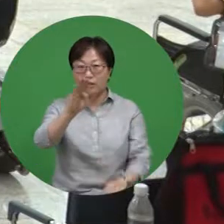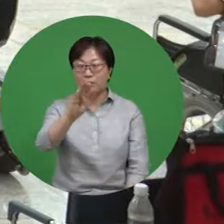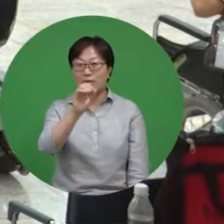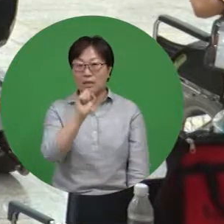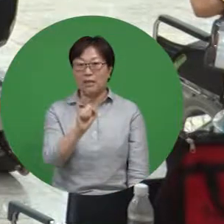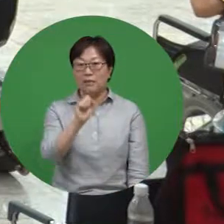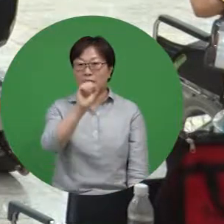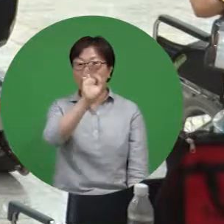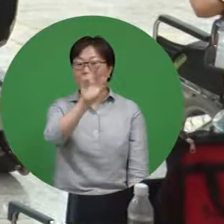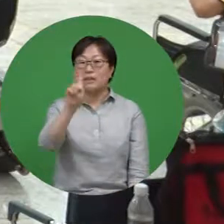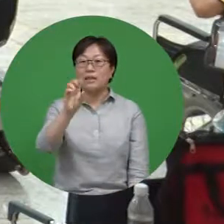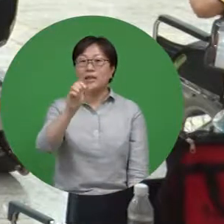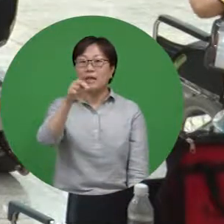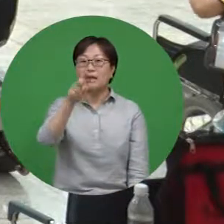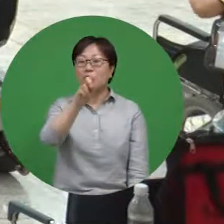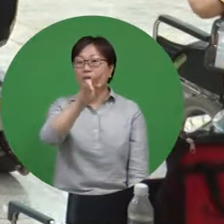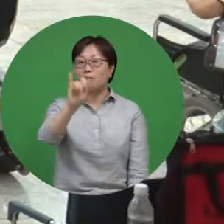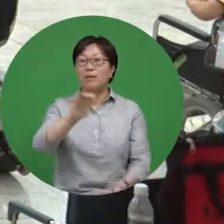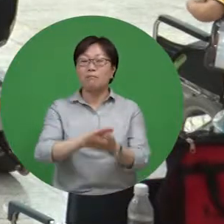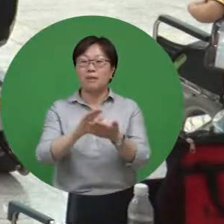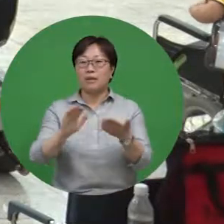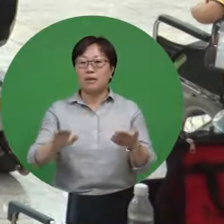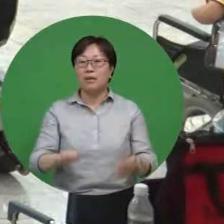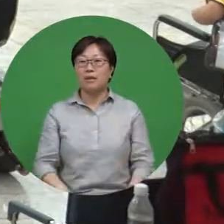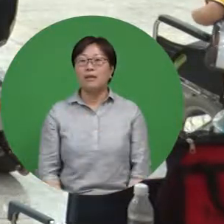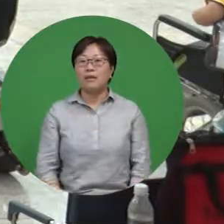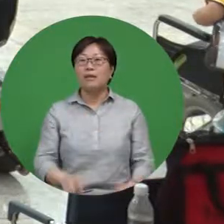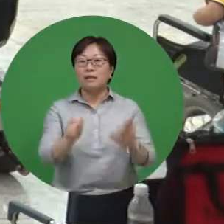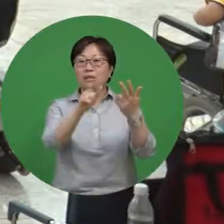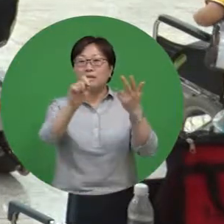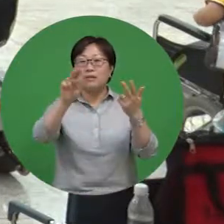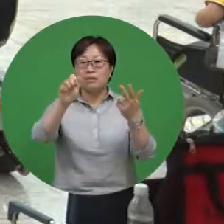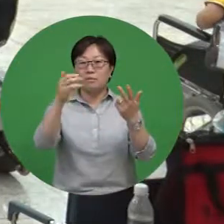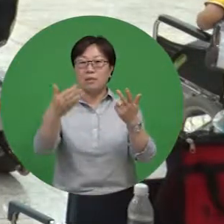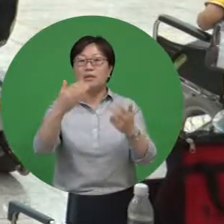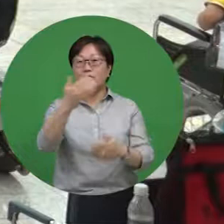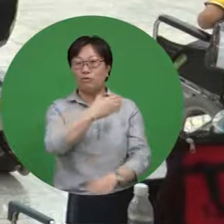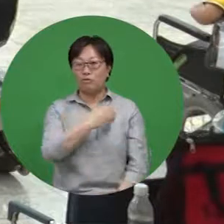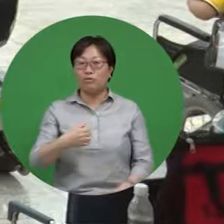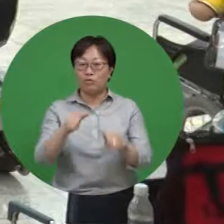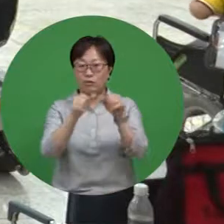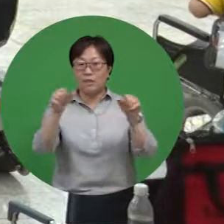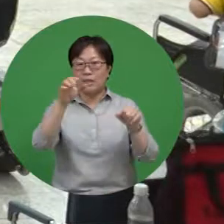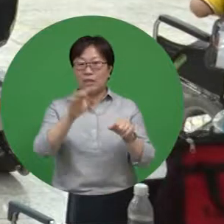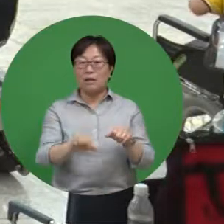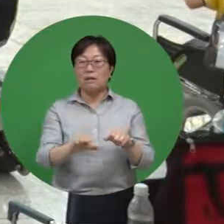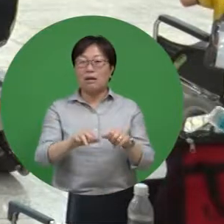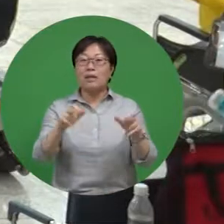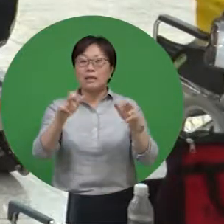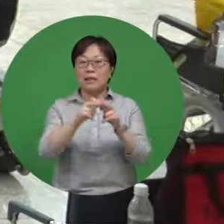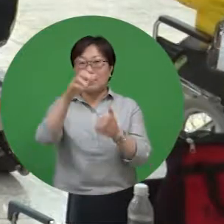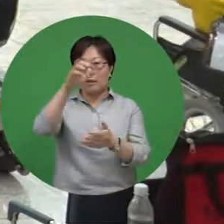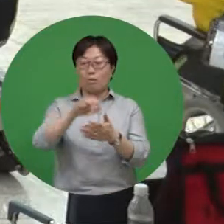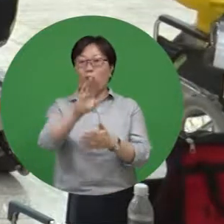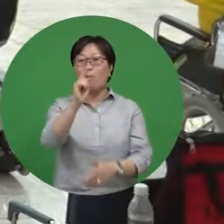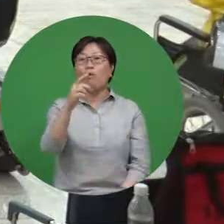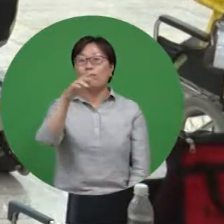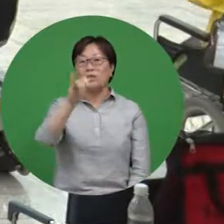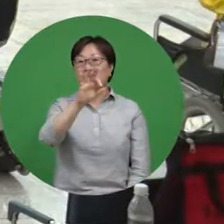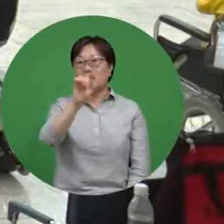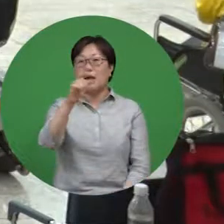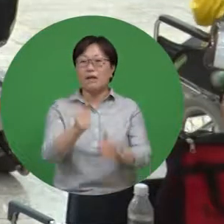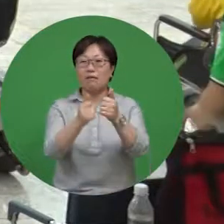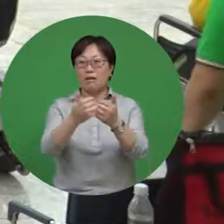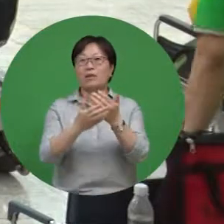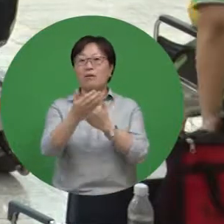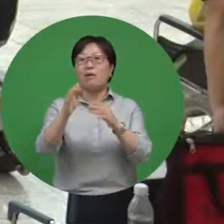안녕하세요. GBS 구민 리포터 양경미입니다. 지난 28일 구로구청 강당에서 장애인 통합 보치아